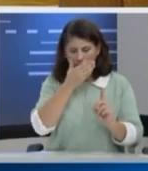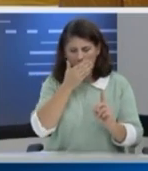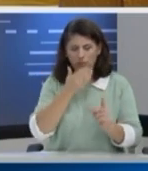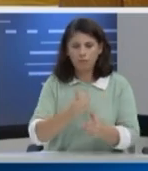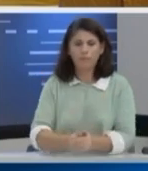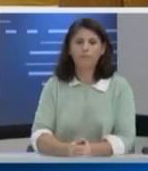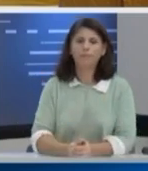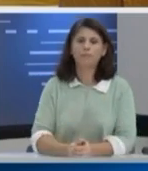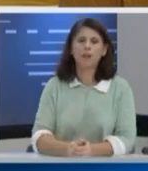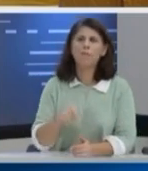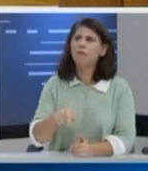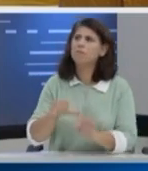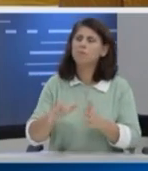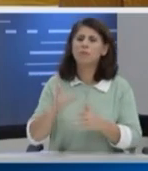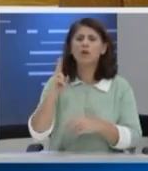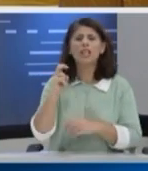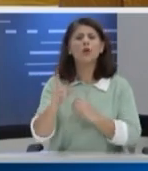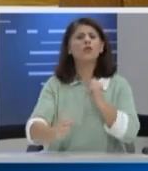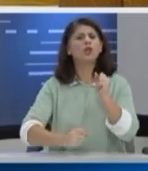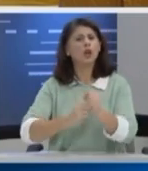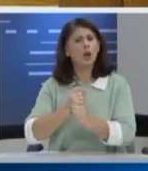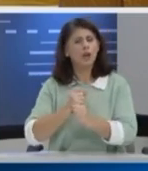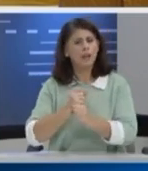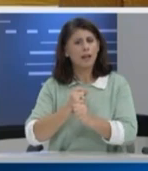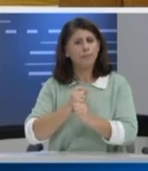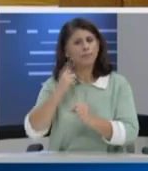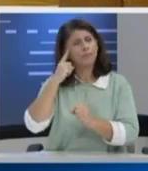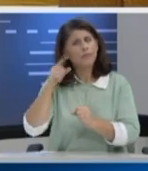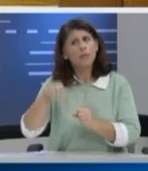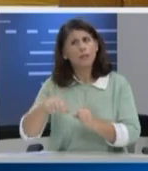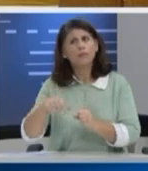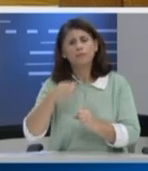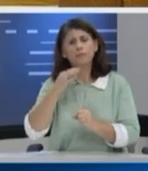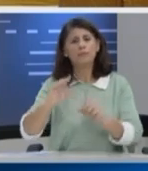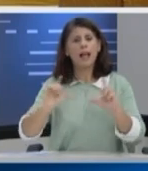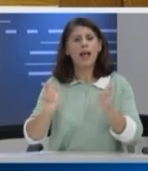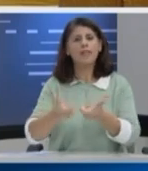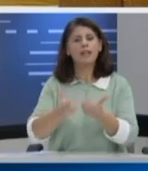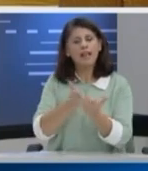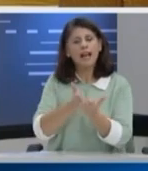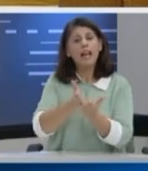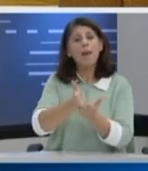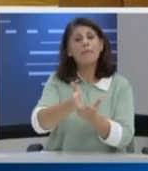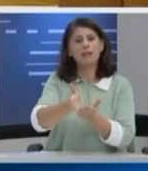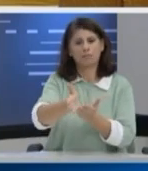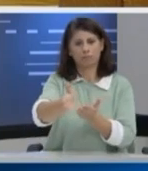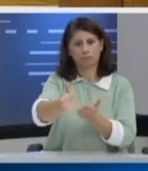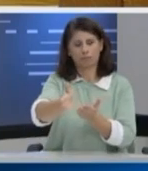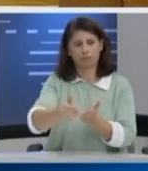από αυτήν που αποτελούσε εδώ και σχεδόν 20 χρόνια την λεγόμενη εθνική γραμμή.